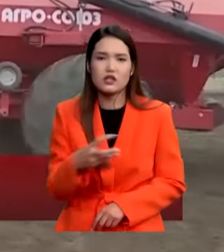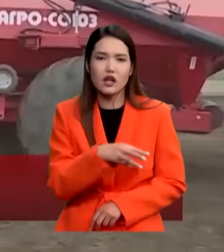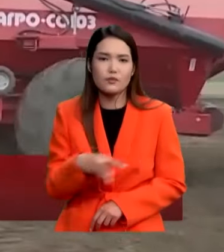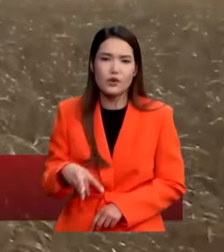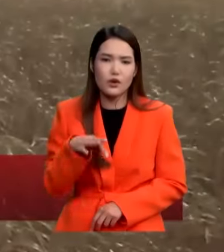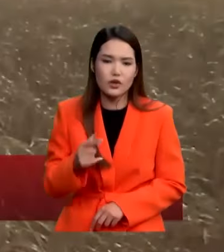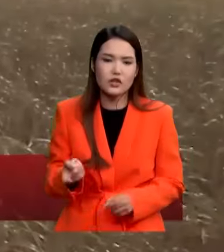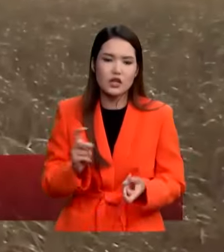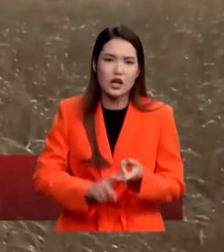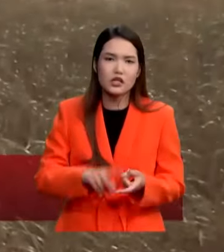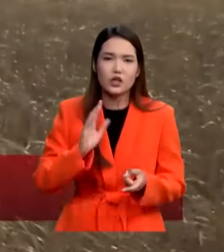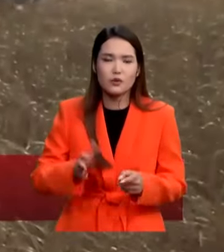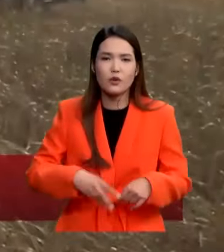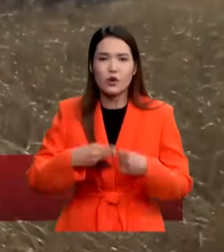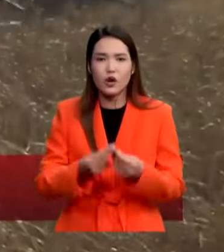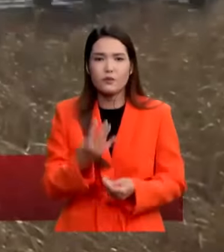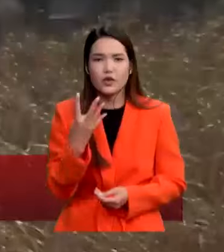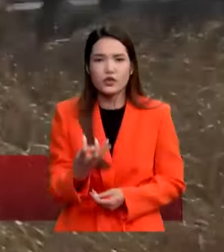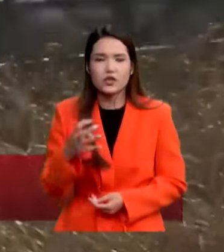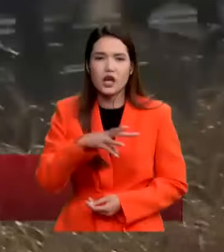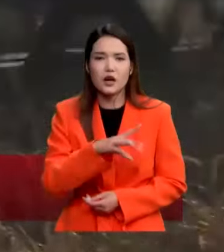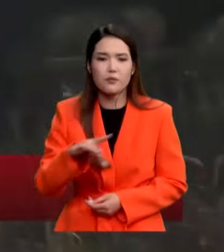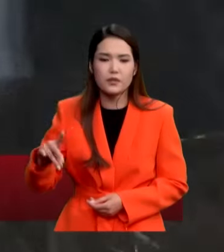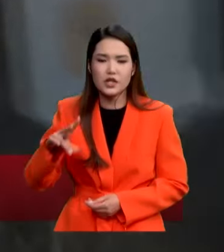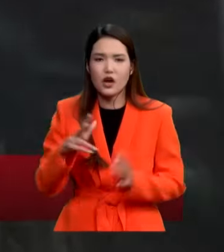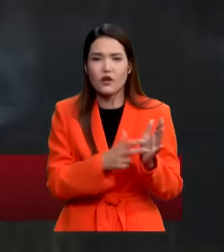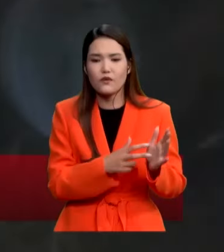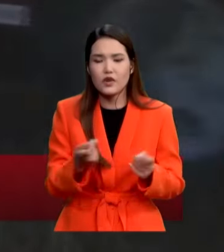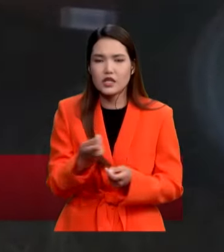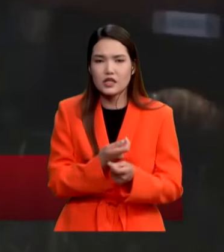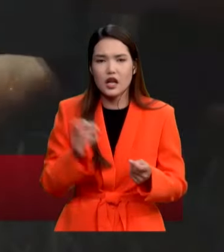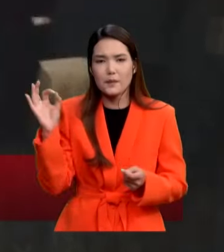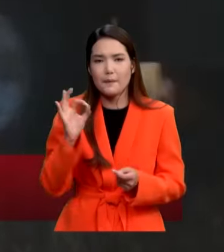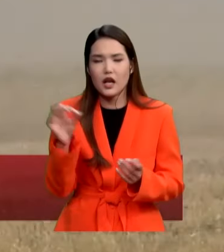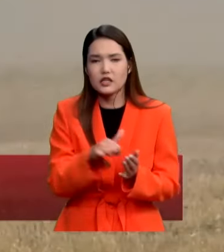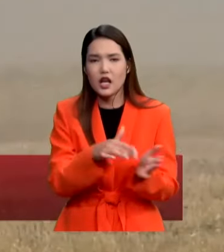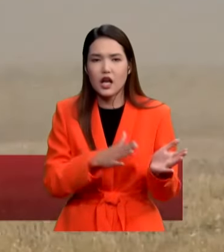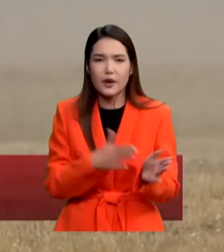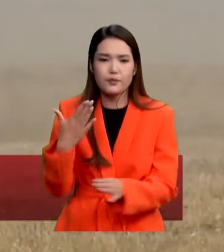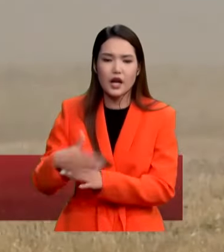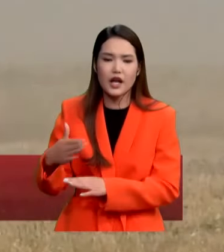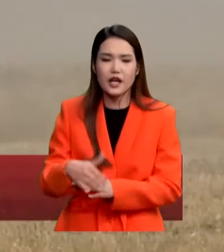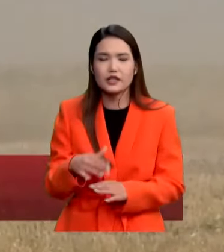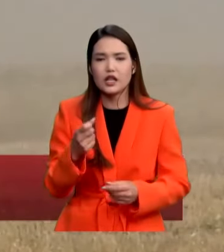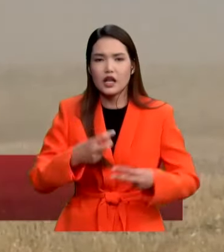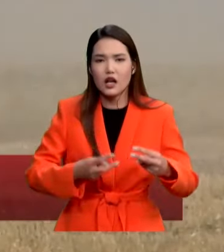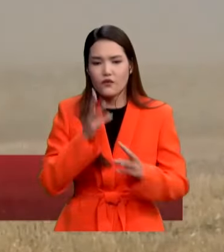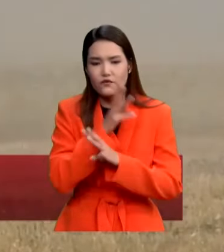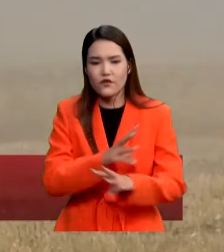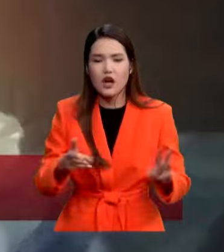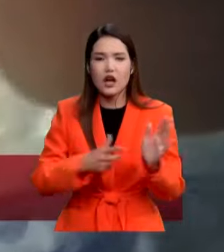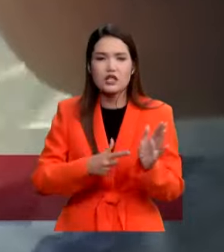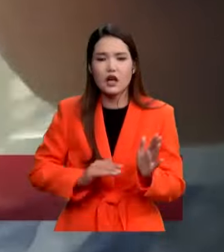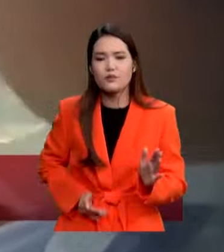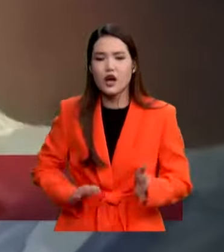В связи с чем будет выделено до 400 миллиардов для субсидирования процентных ставок по кредитам для финансирования посевной